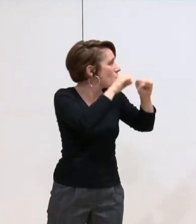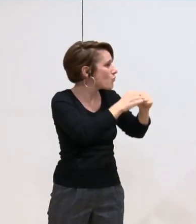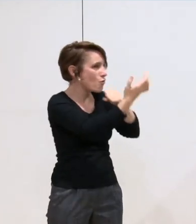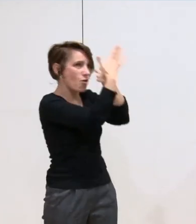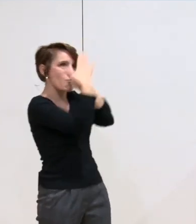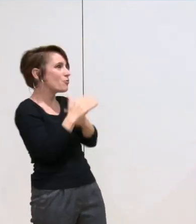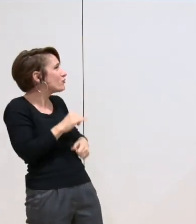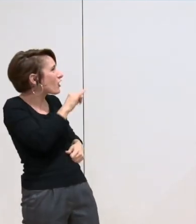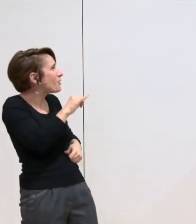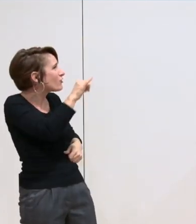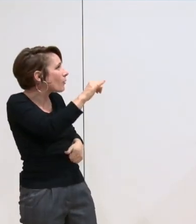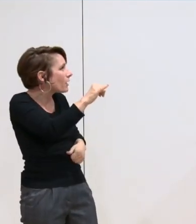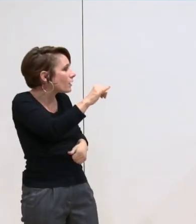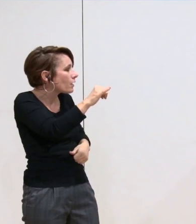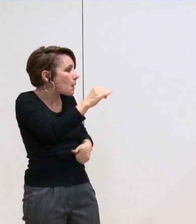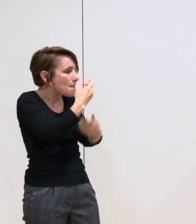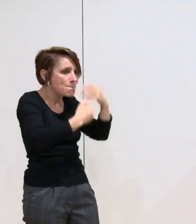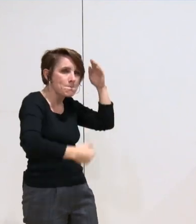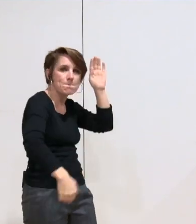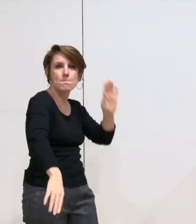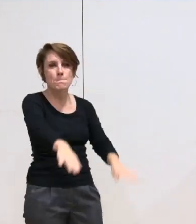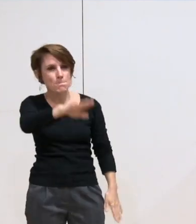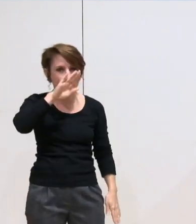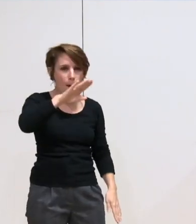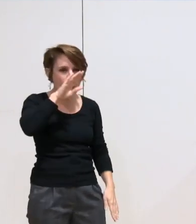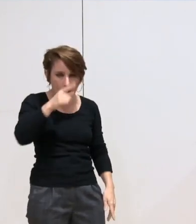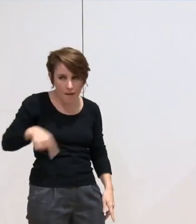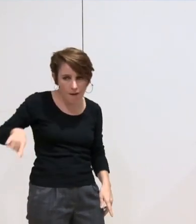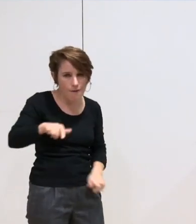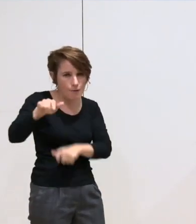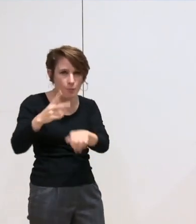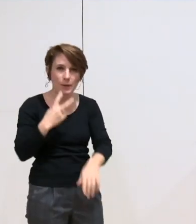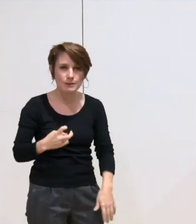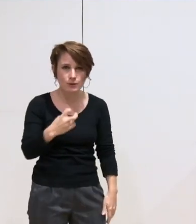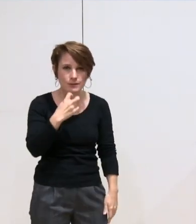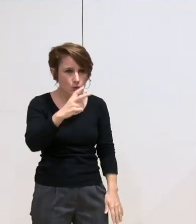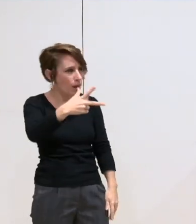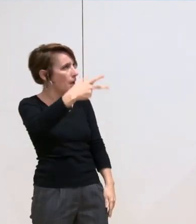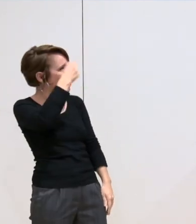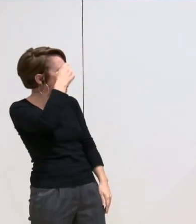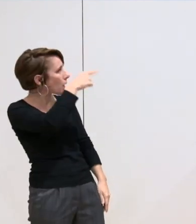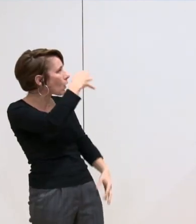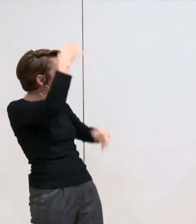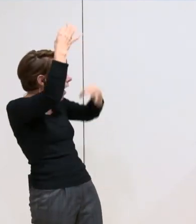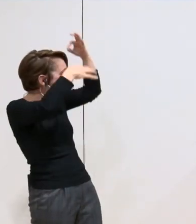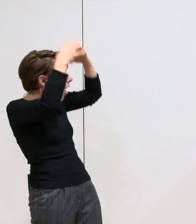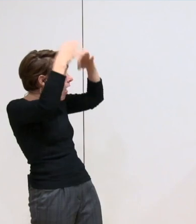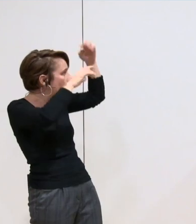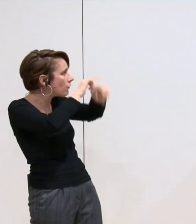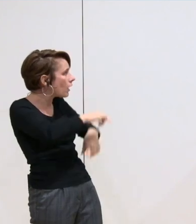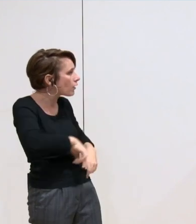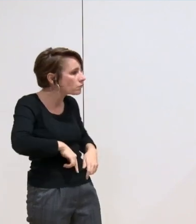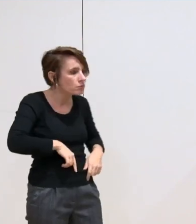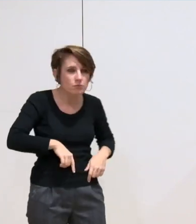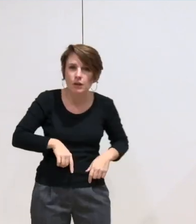lésé. Sombre réveil pour ces citoyens qui viennent de comprendre votre double discours. Ils ont compris votre stratagème de